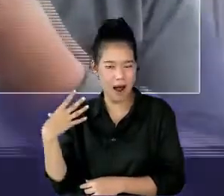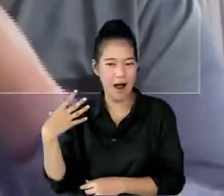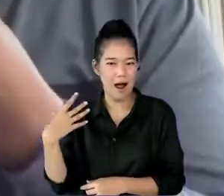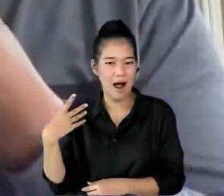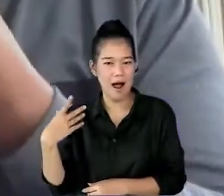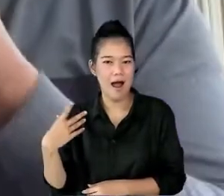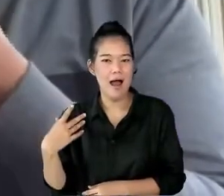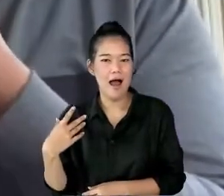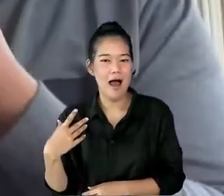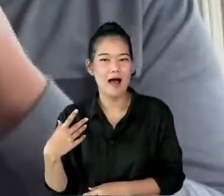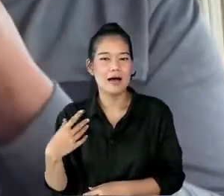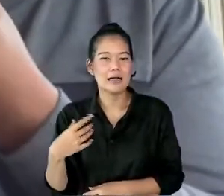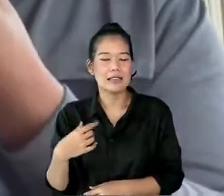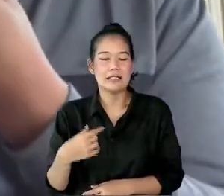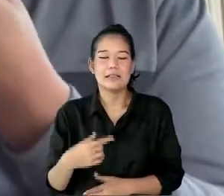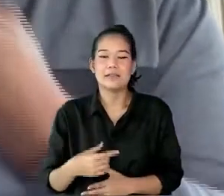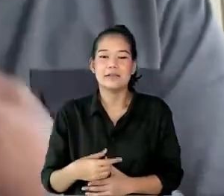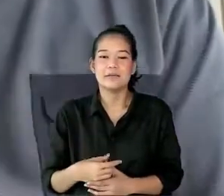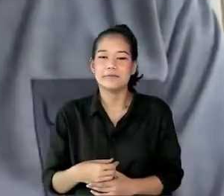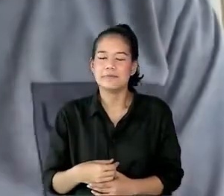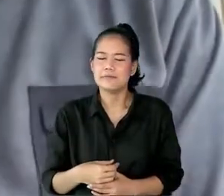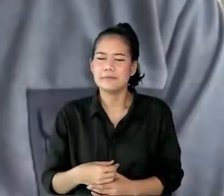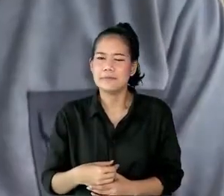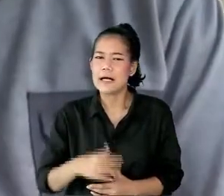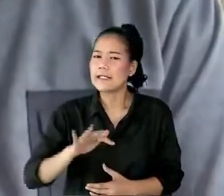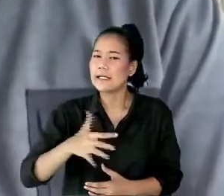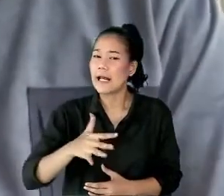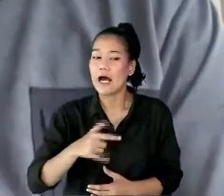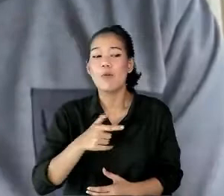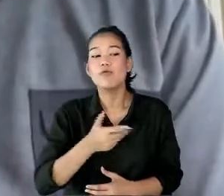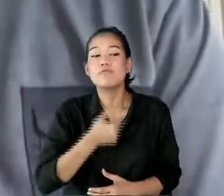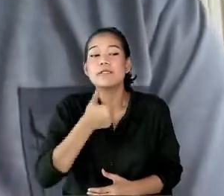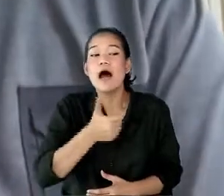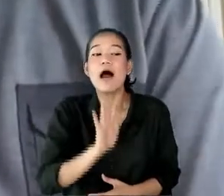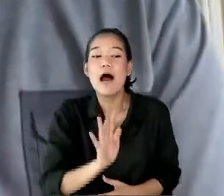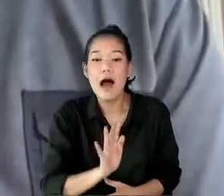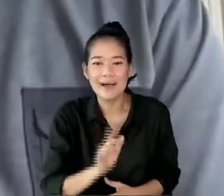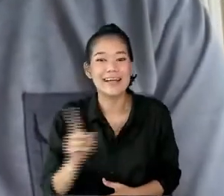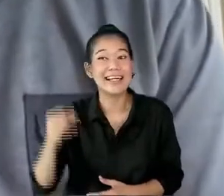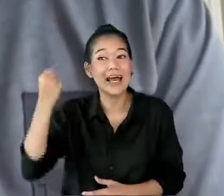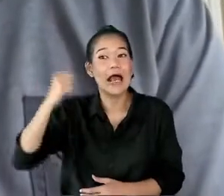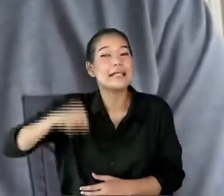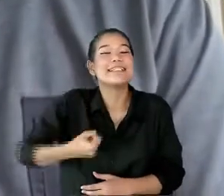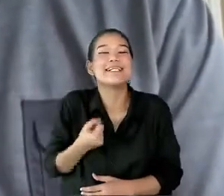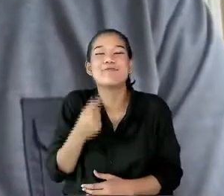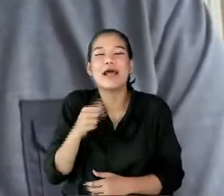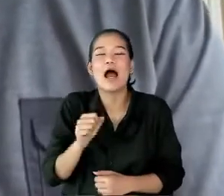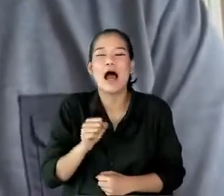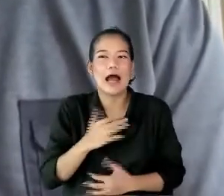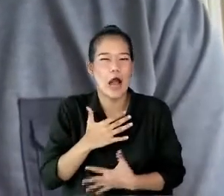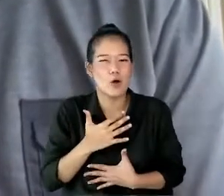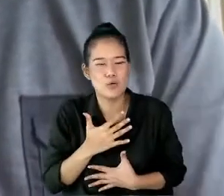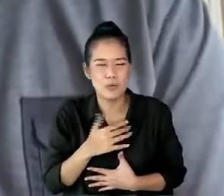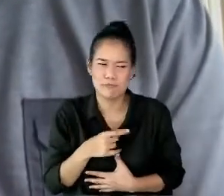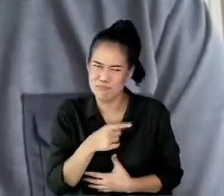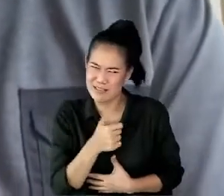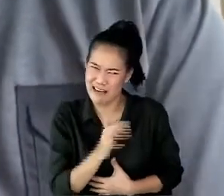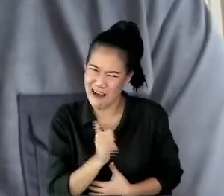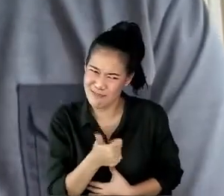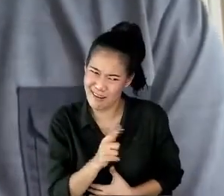istri saya. Terus istri saya bilang ke saya, kira-kira kamu bisa nggak ya? Jadi istri saya pun ngeraguin sebenarnya, bisa nggak